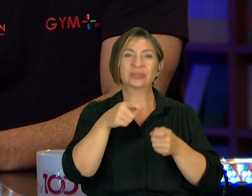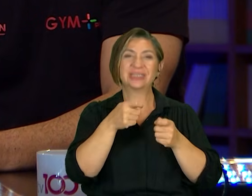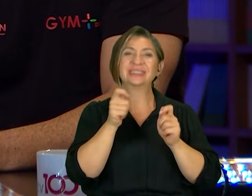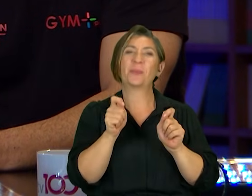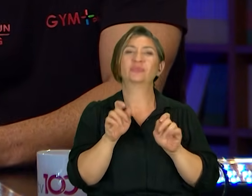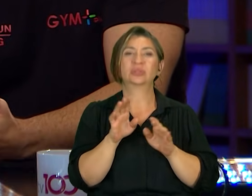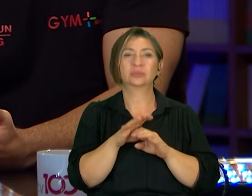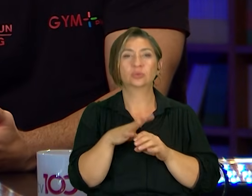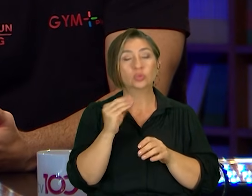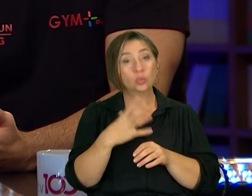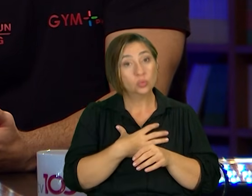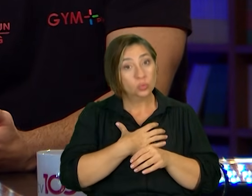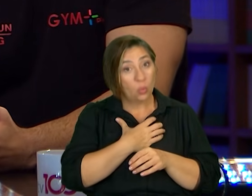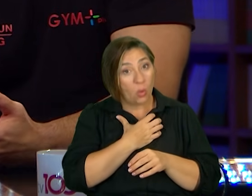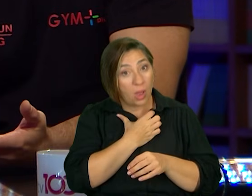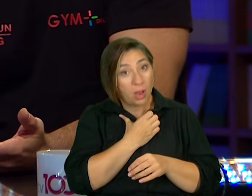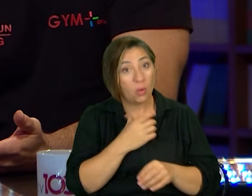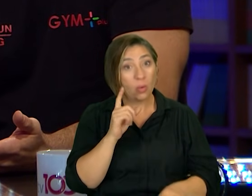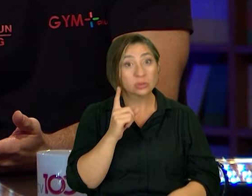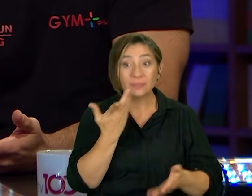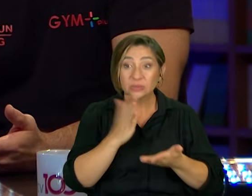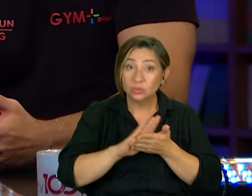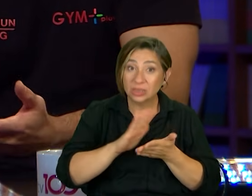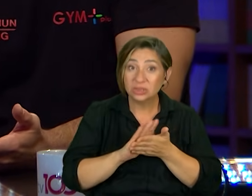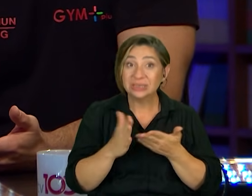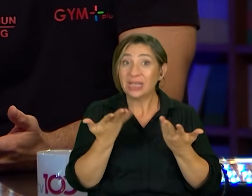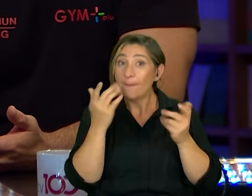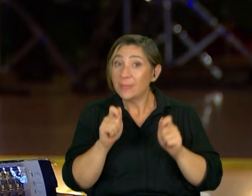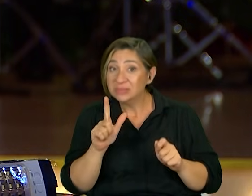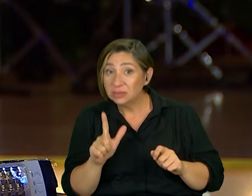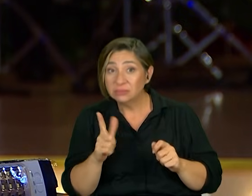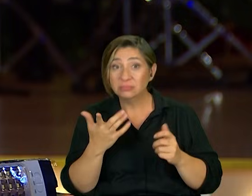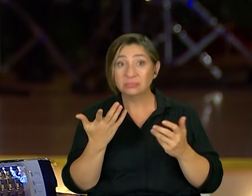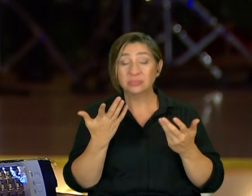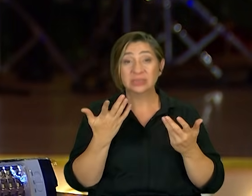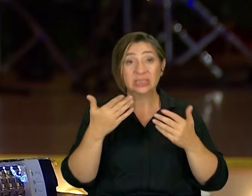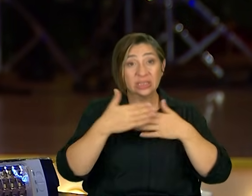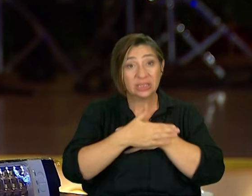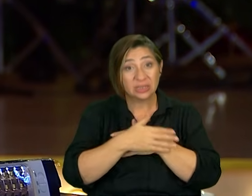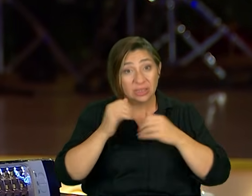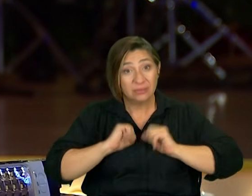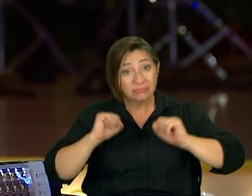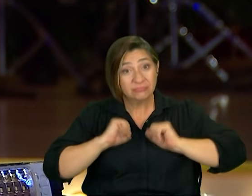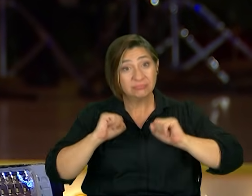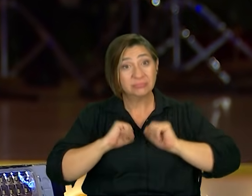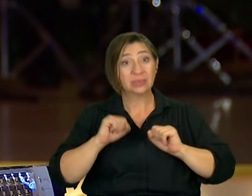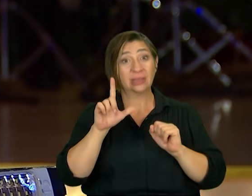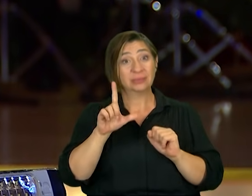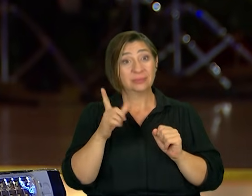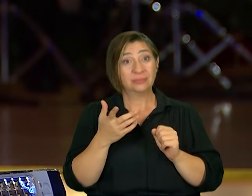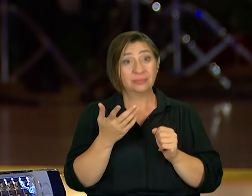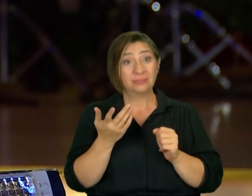ders yapamayacağız. Çok üzülüyorlar. Hocam nasıl telafi edeceğiz? Allah Allah. Peki ne yapmamız gerekiyor? Geceleri sürekli